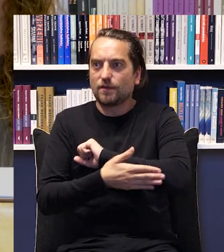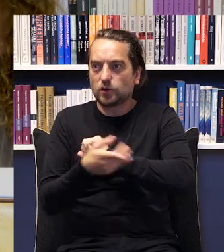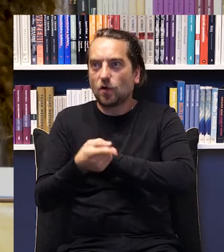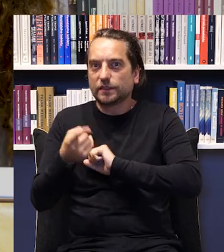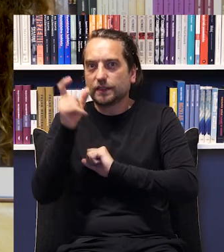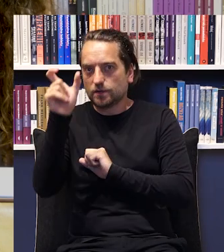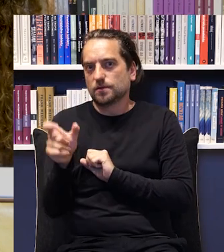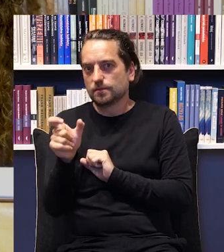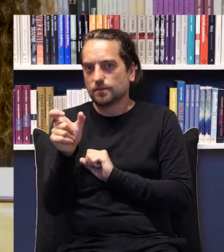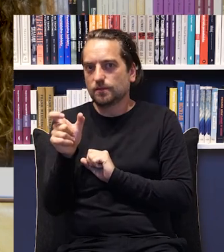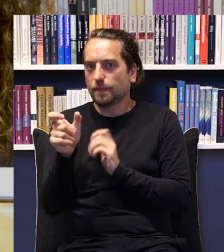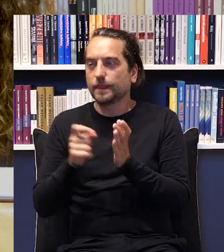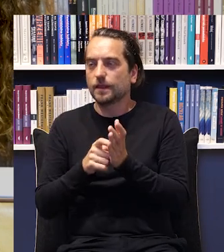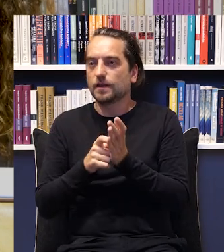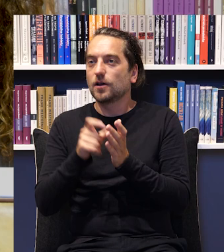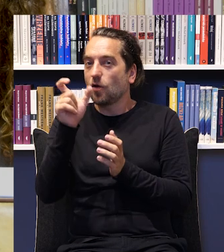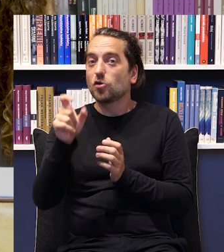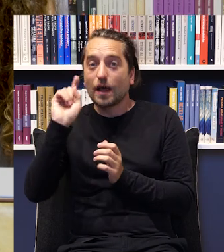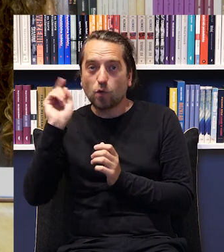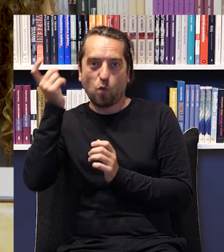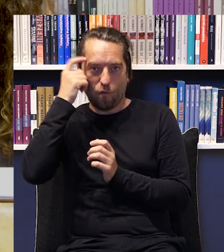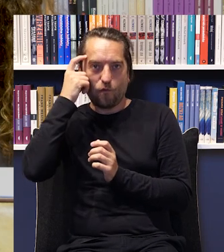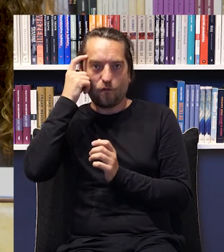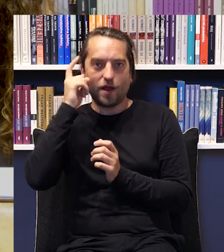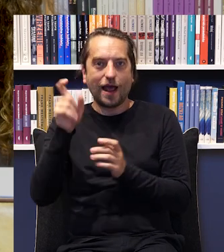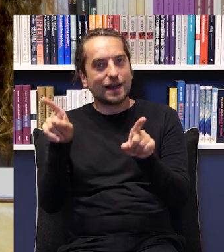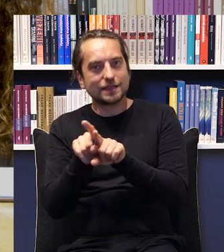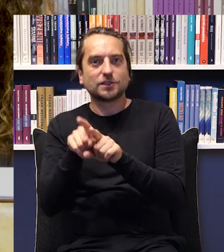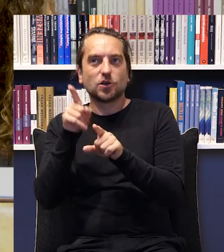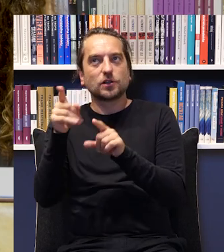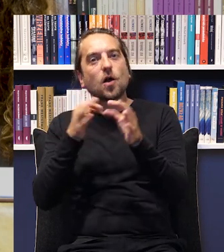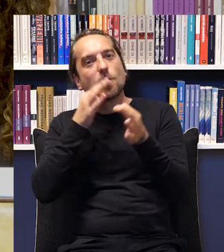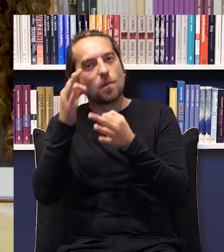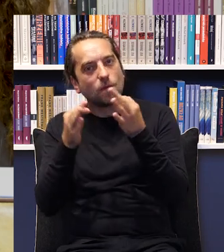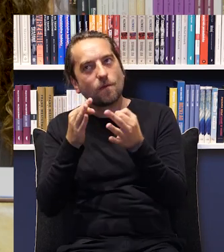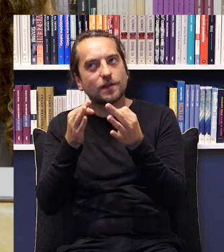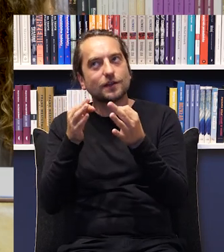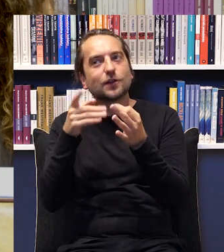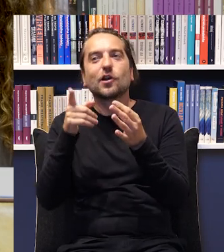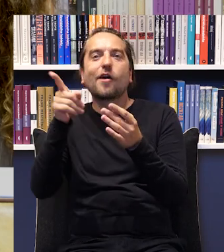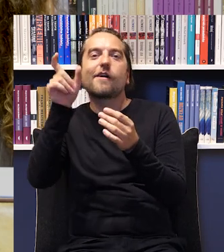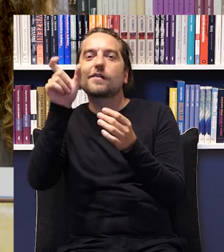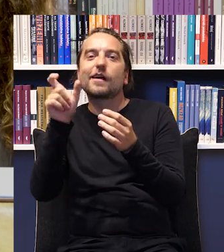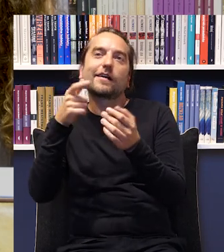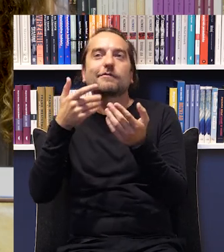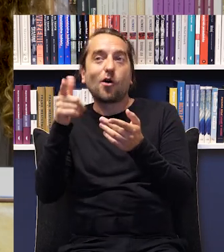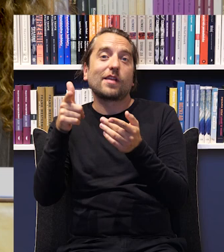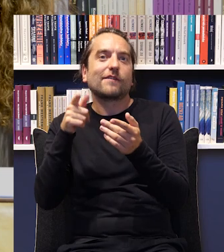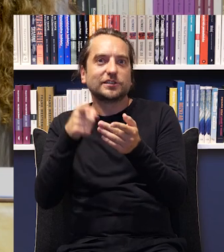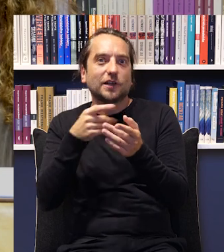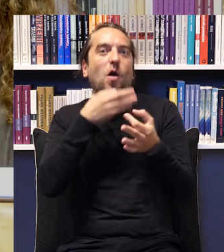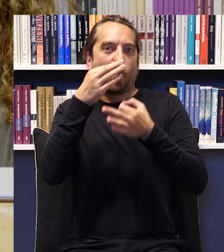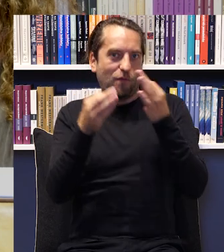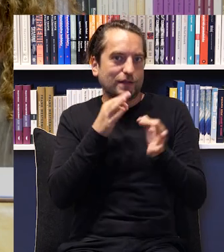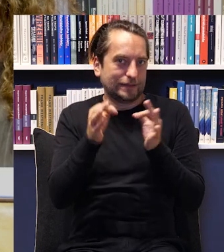i dlatego powiedziałam wcześniej, że ta bohaterka jest narracją, a nie, że ta bohaterka jest narratorką, bo no ona też tam niespecjalnie